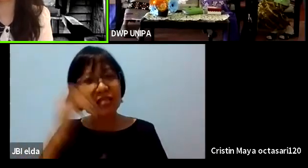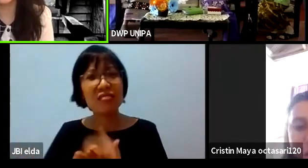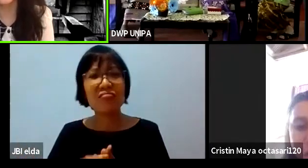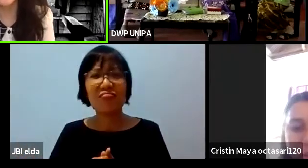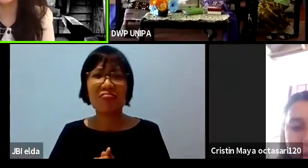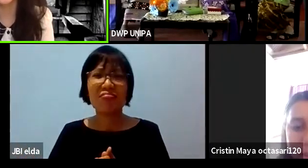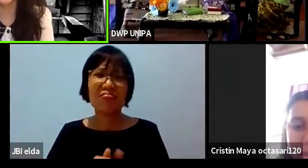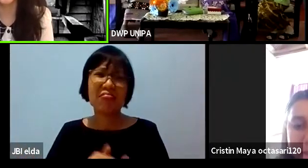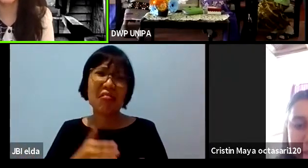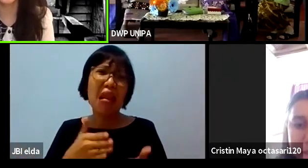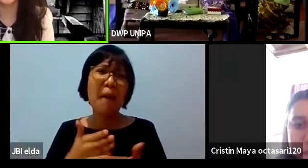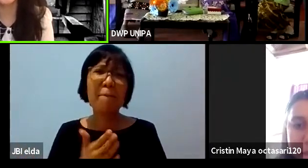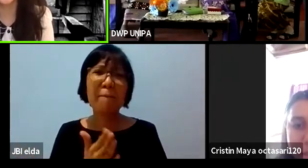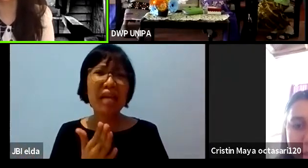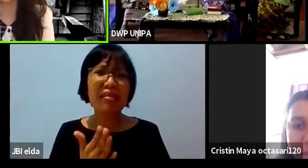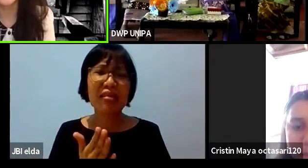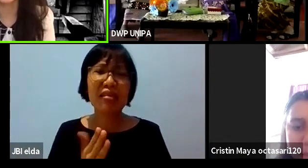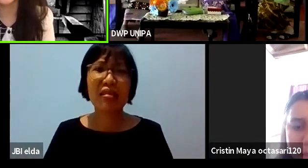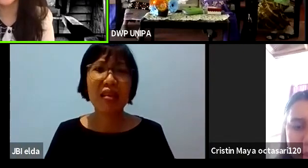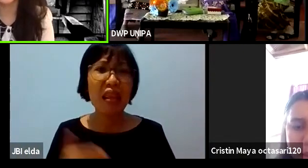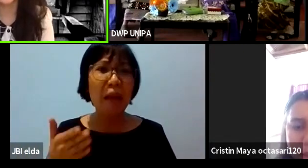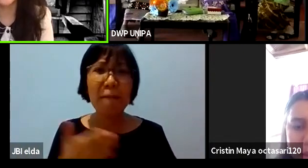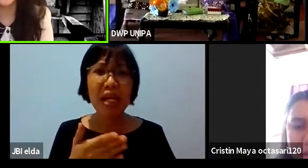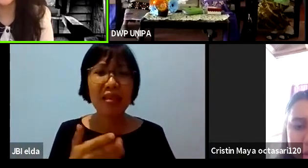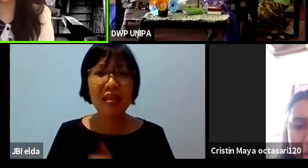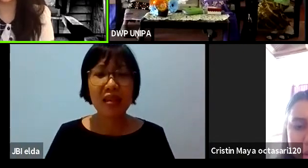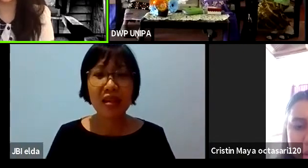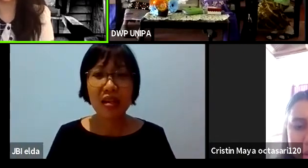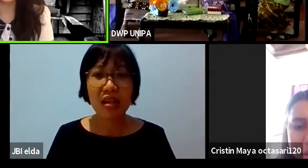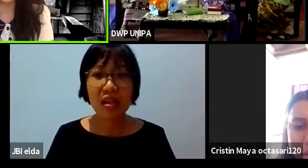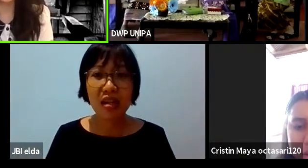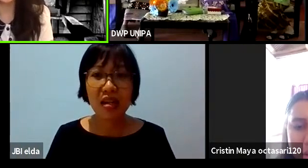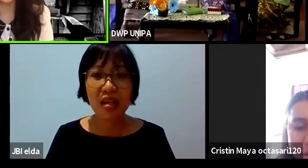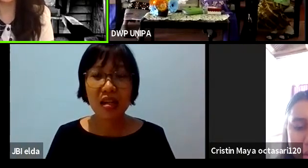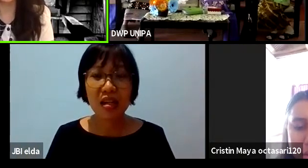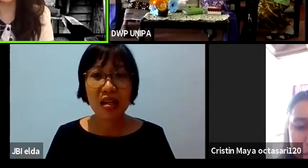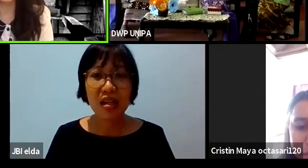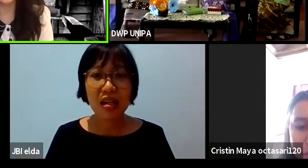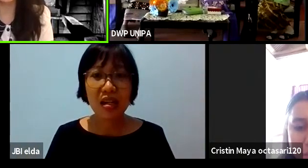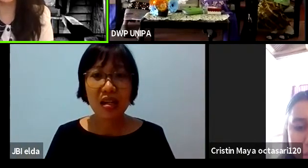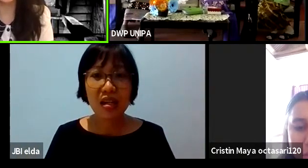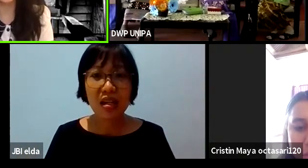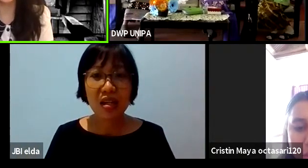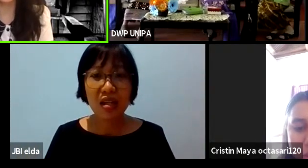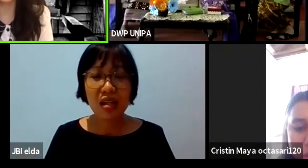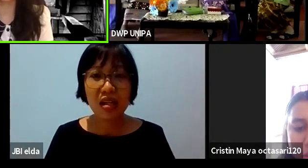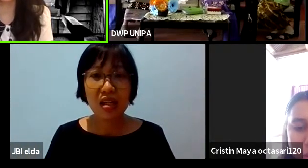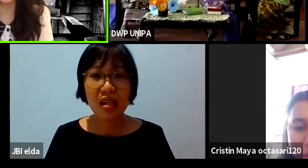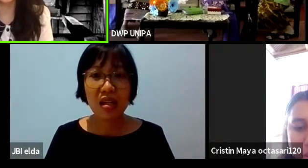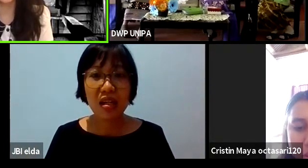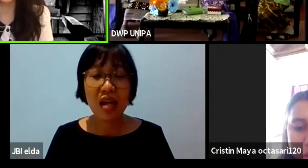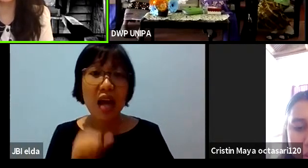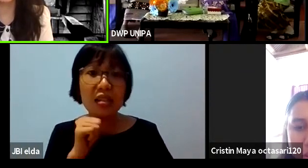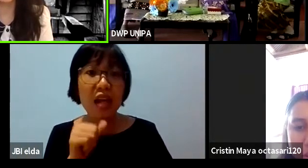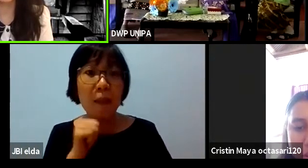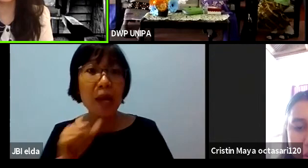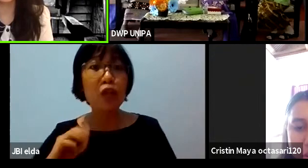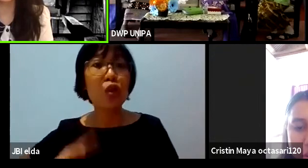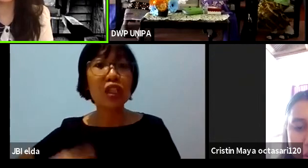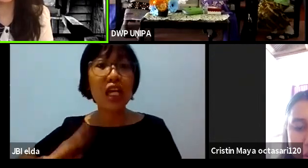juga siapa yang mengajar kelas-kelas ini itu kan mesti ditimbang, dan